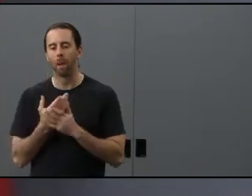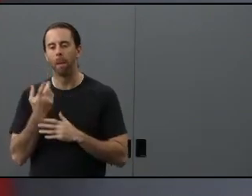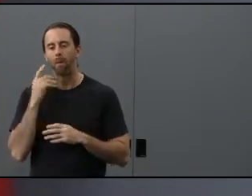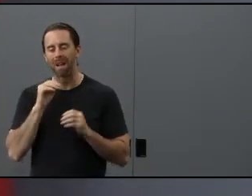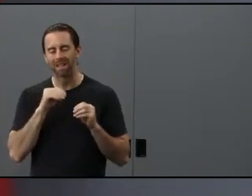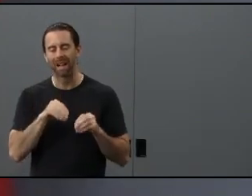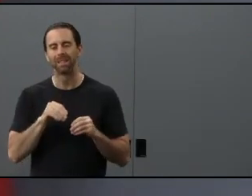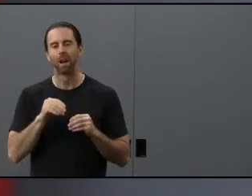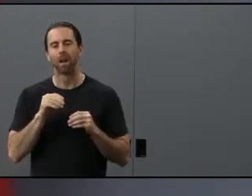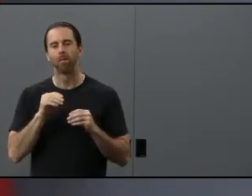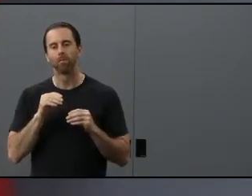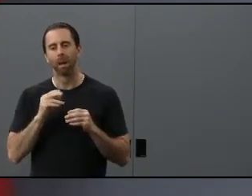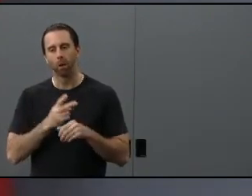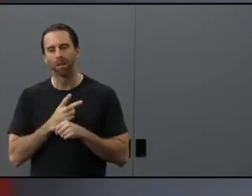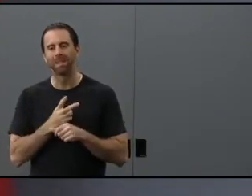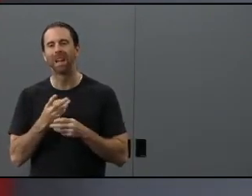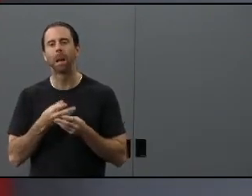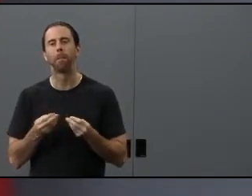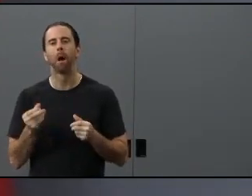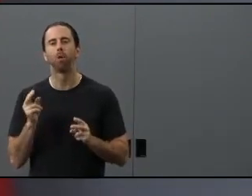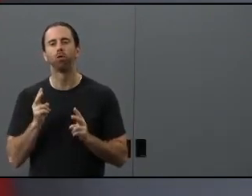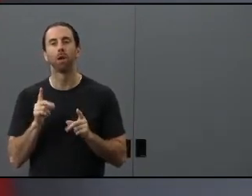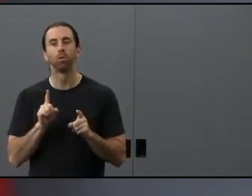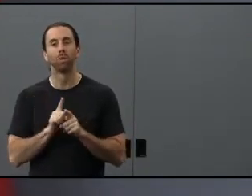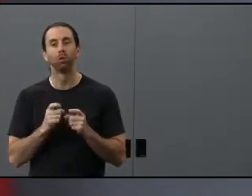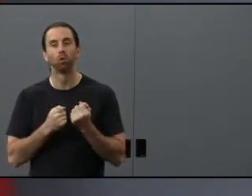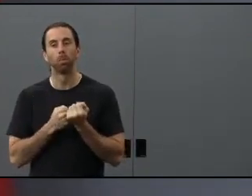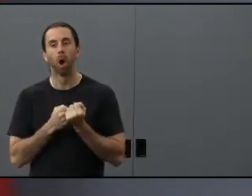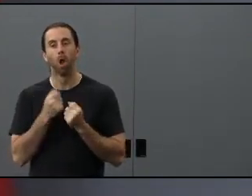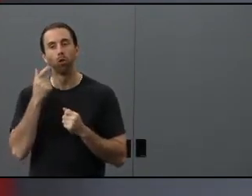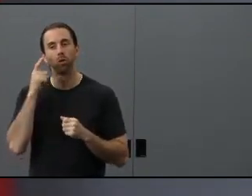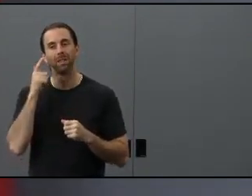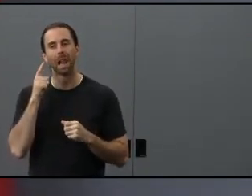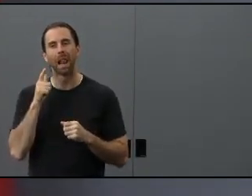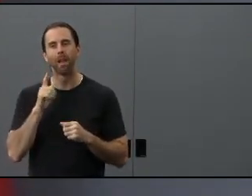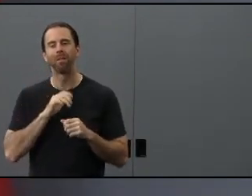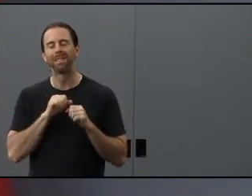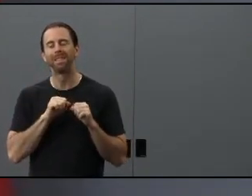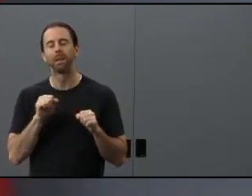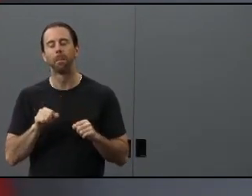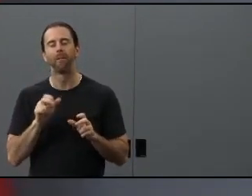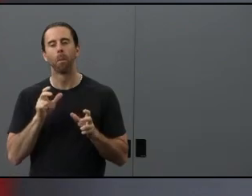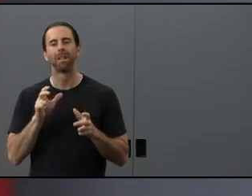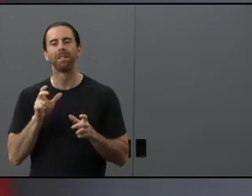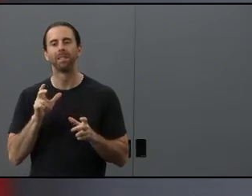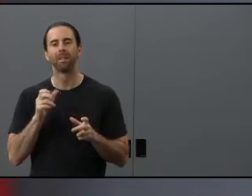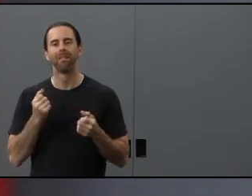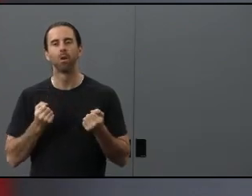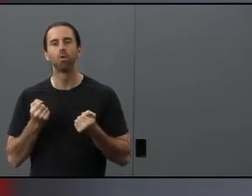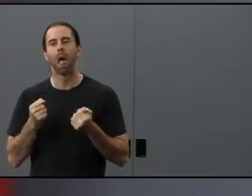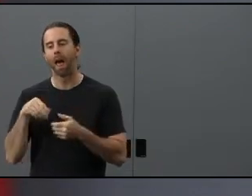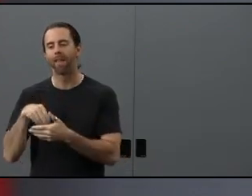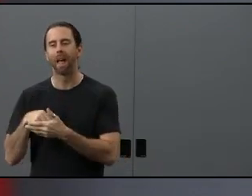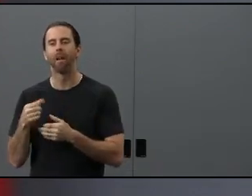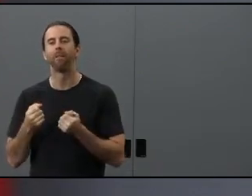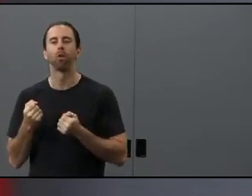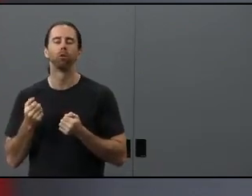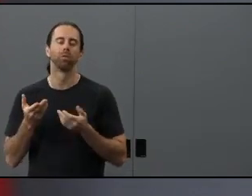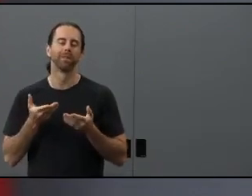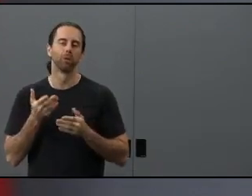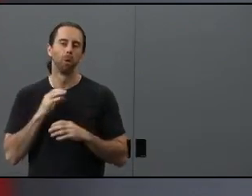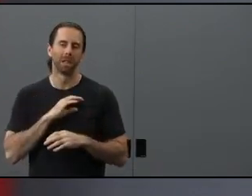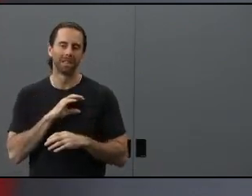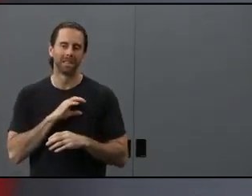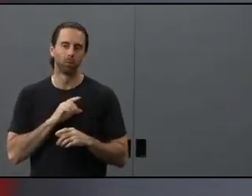d'entretien des équipements urgenence et du support du logiciel des systèmes informatiques véhiculaires dans les véhicules du service de